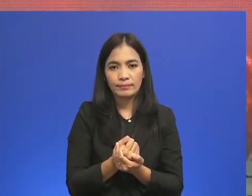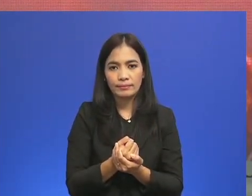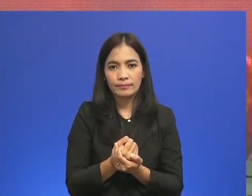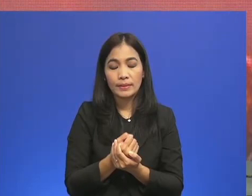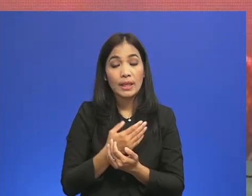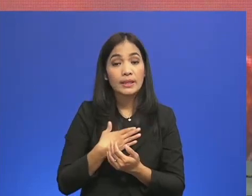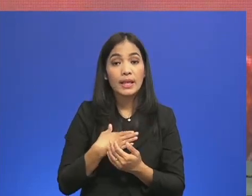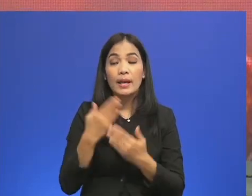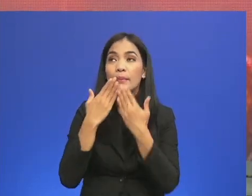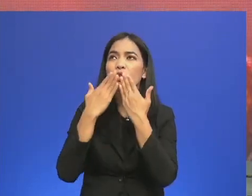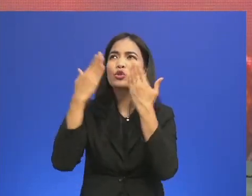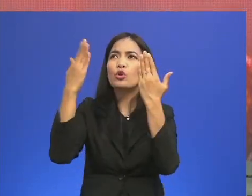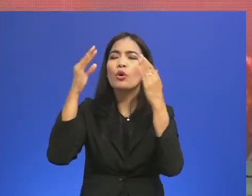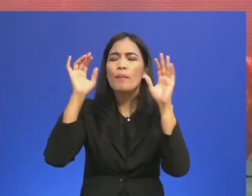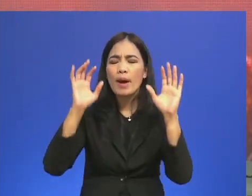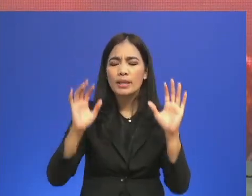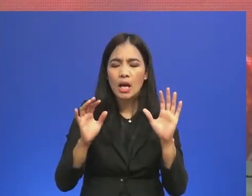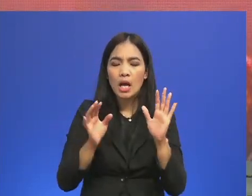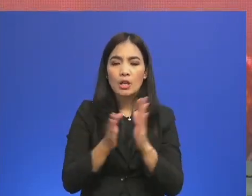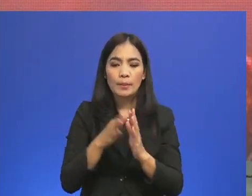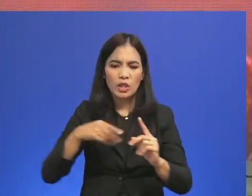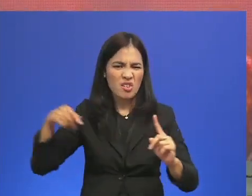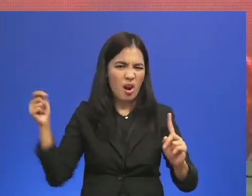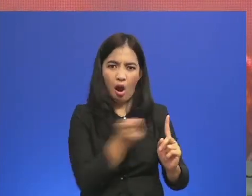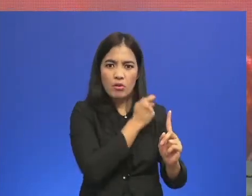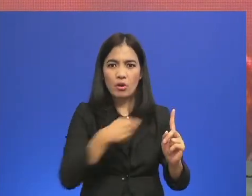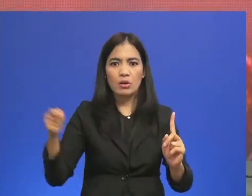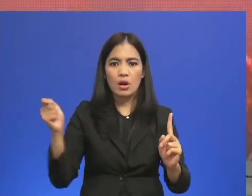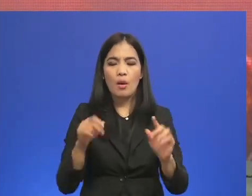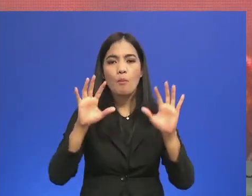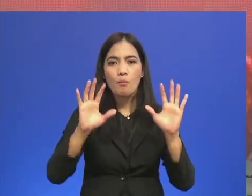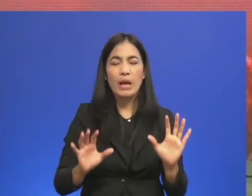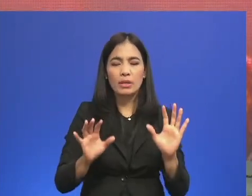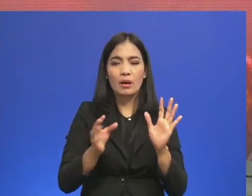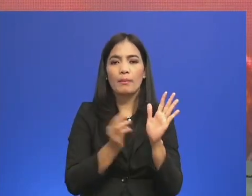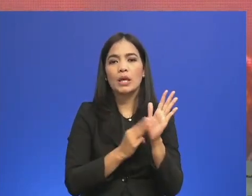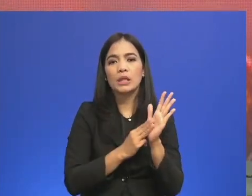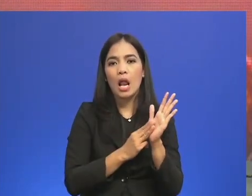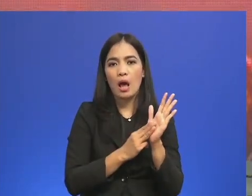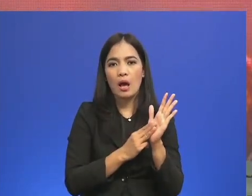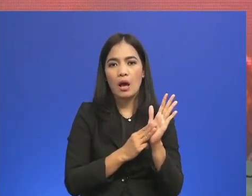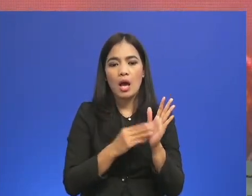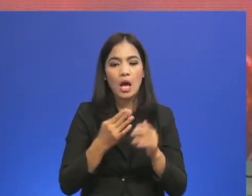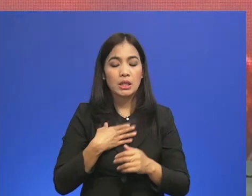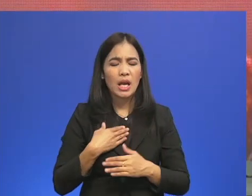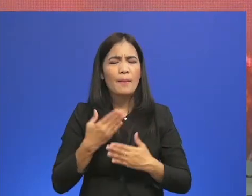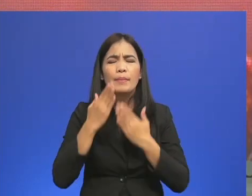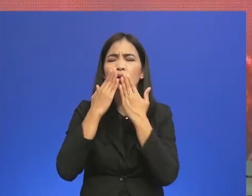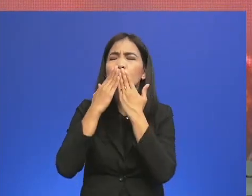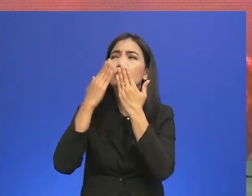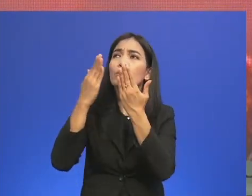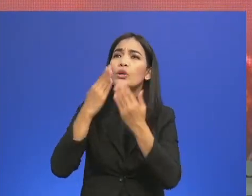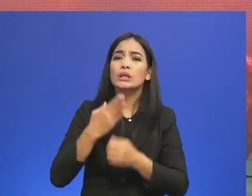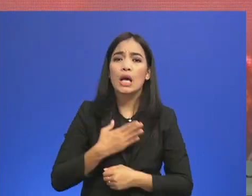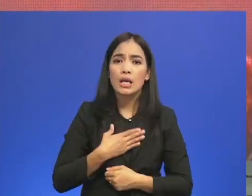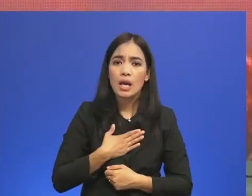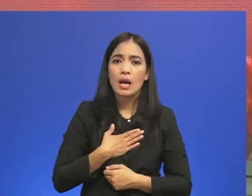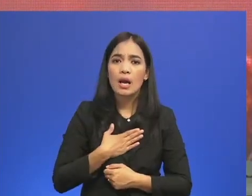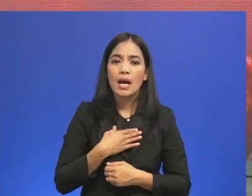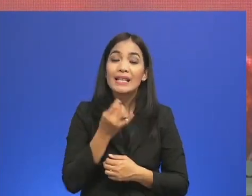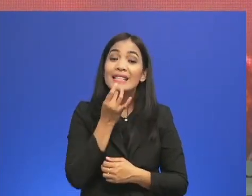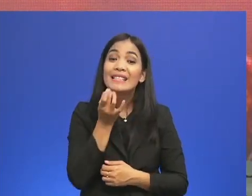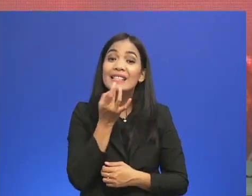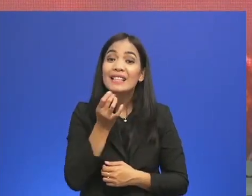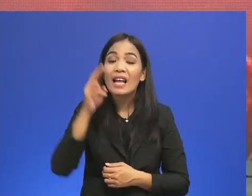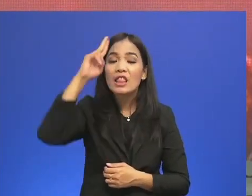Saya bersyukur saya banyak dihajar Tuhan dengan banyak masalah. Saya bersyukur saya